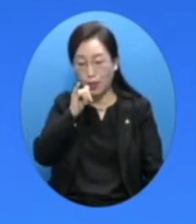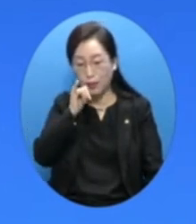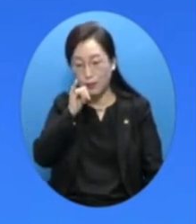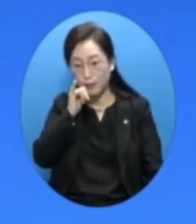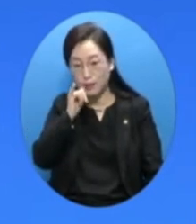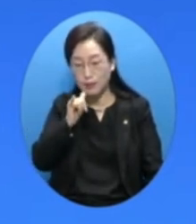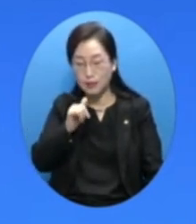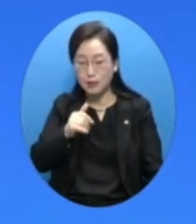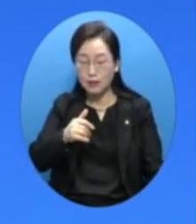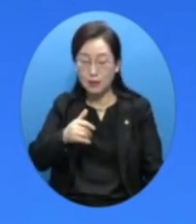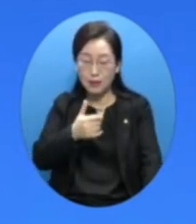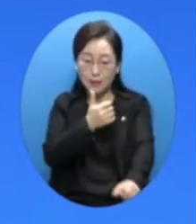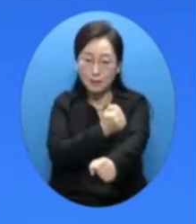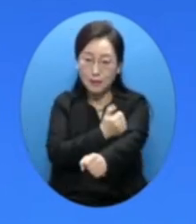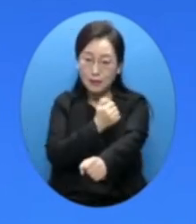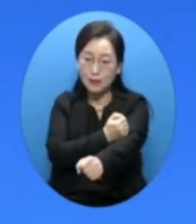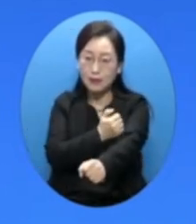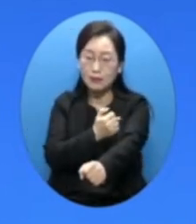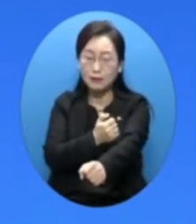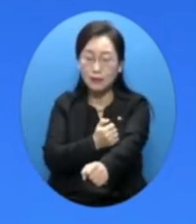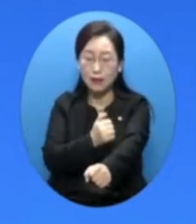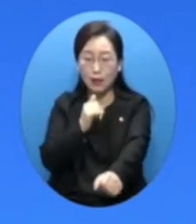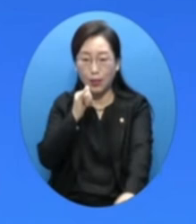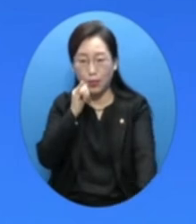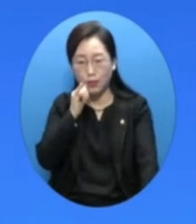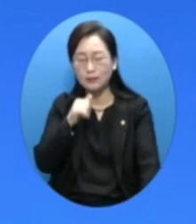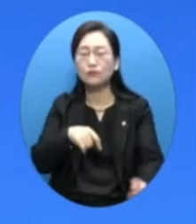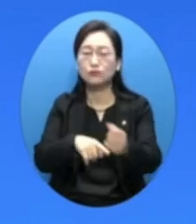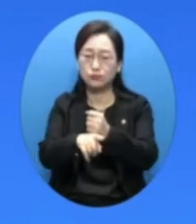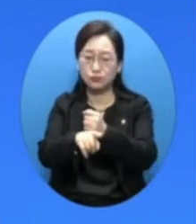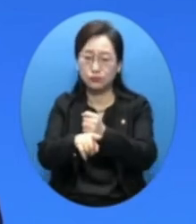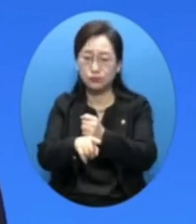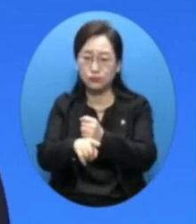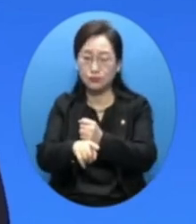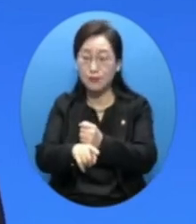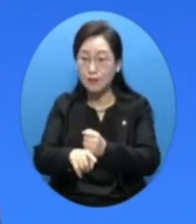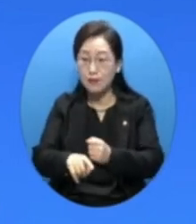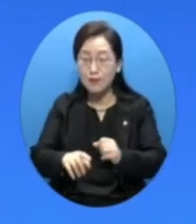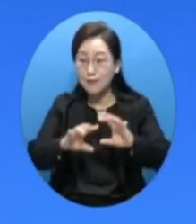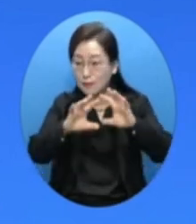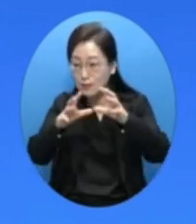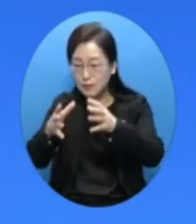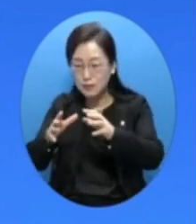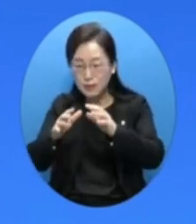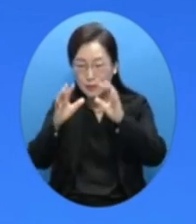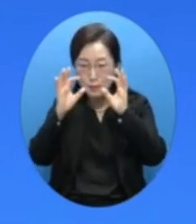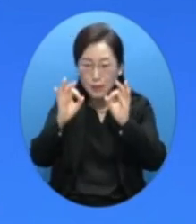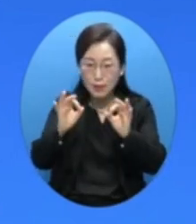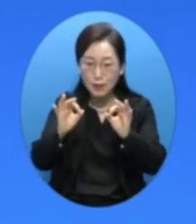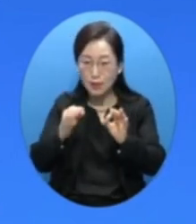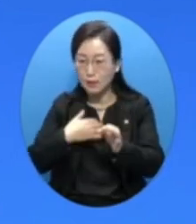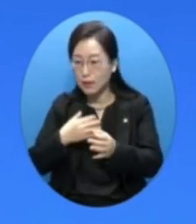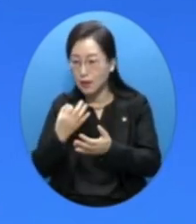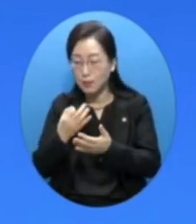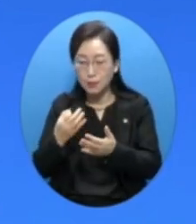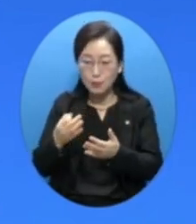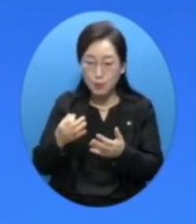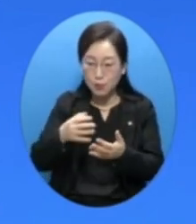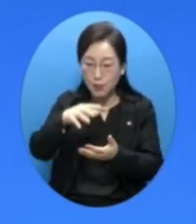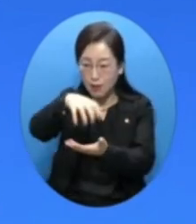나에게 빠지고 하는 것입니다이 세상 것으로 본인들이 무엇인가 얻으려고 하는데 얻지 못하니까